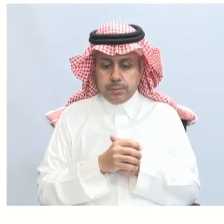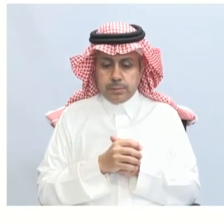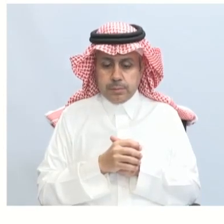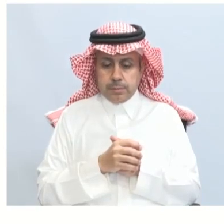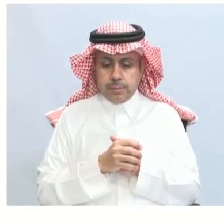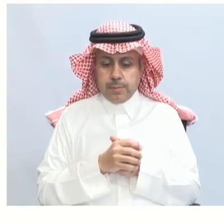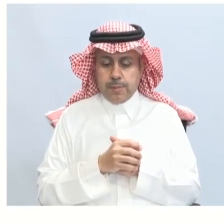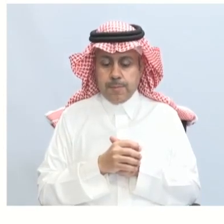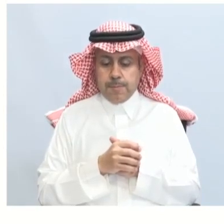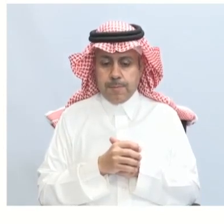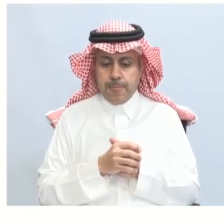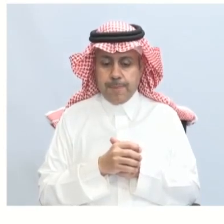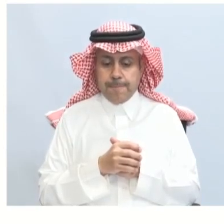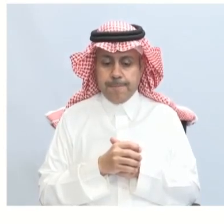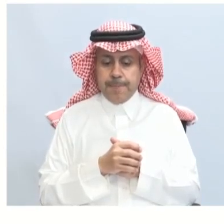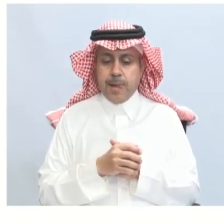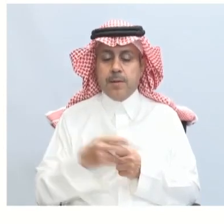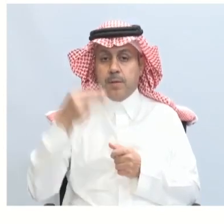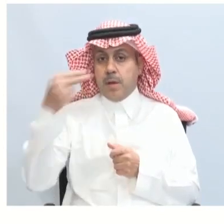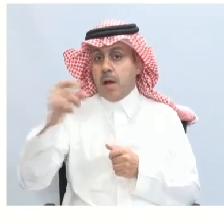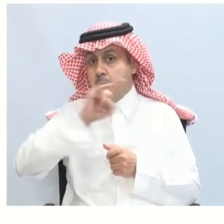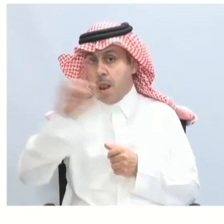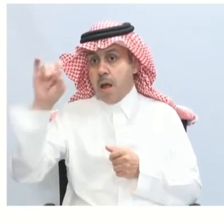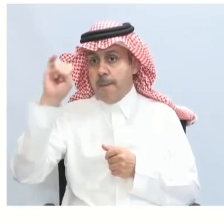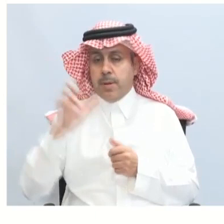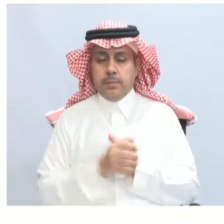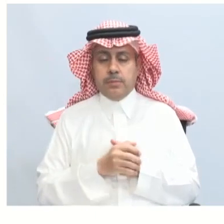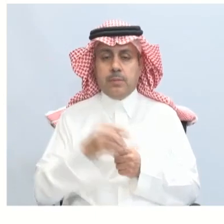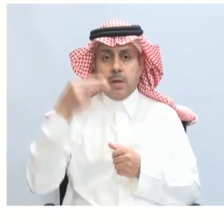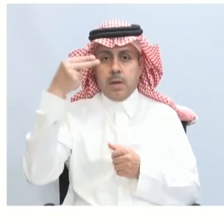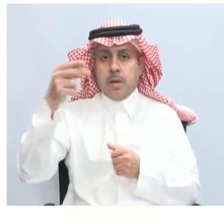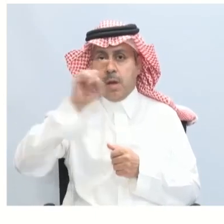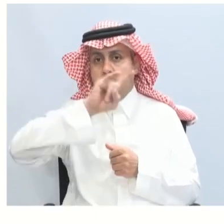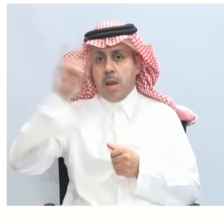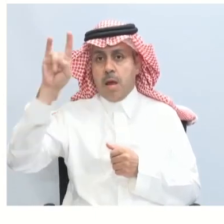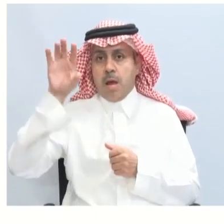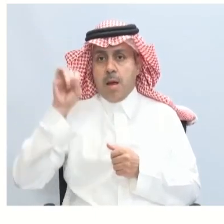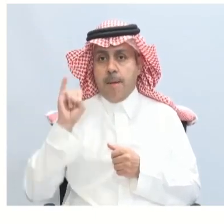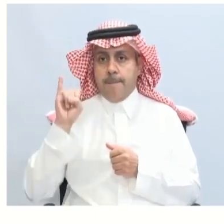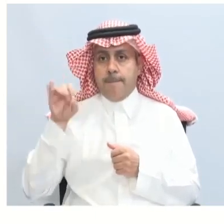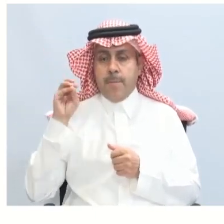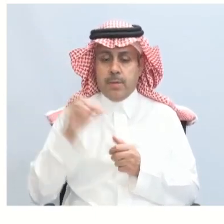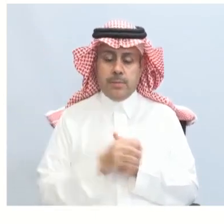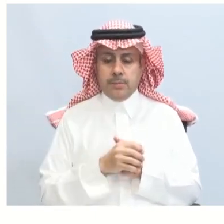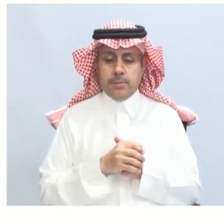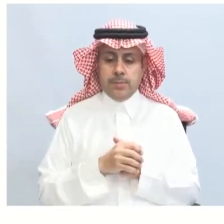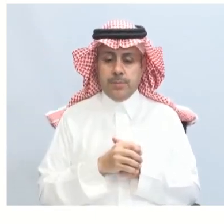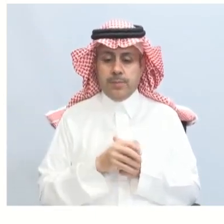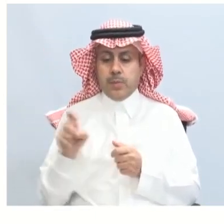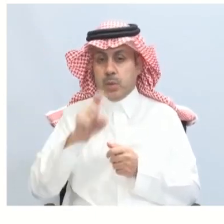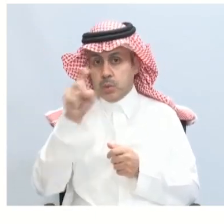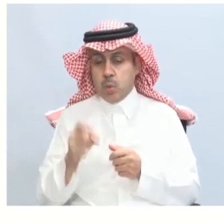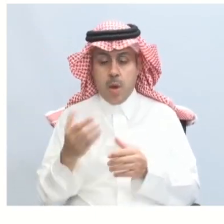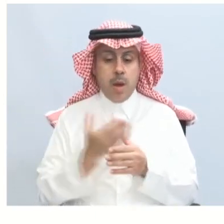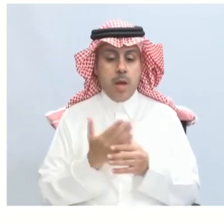لايه احسنتم لايه اي لعلامه ايه معناها علامه بعد ذلك السؤال الاخر